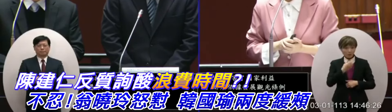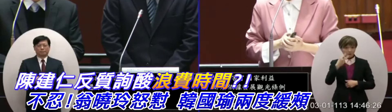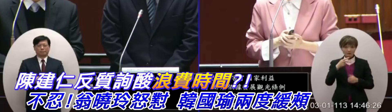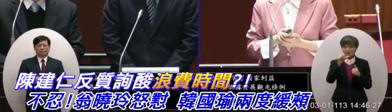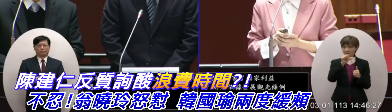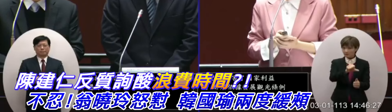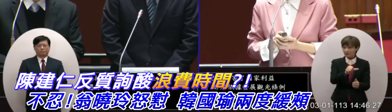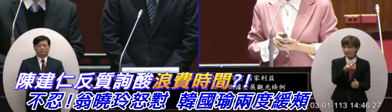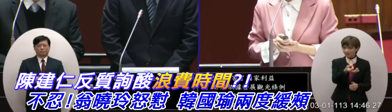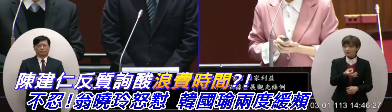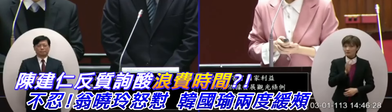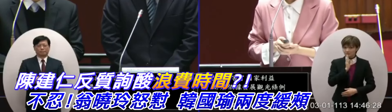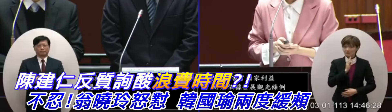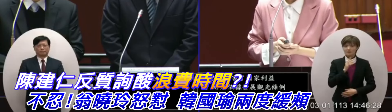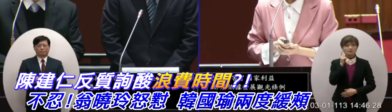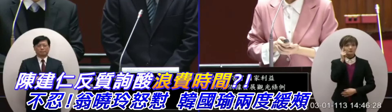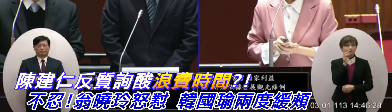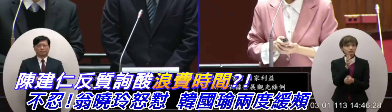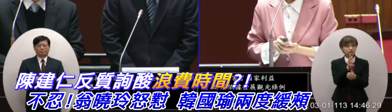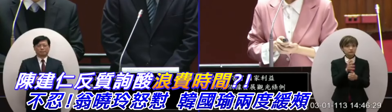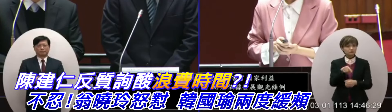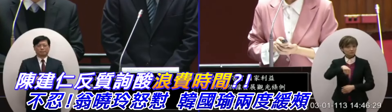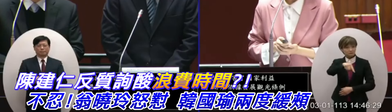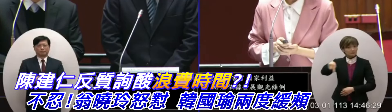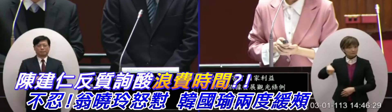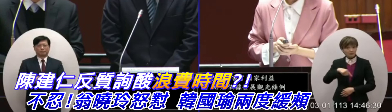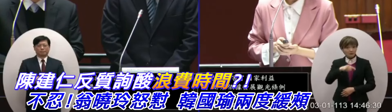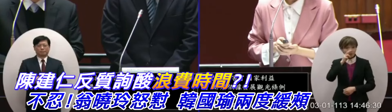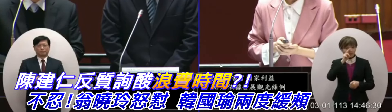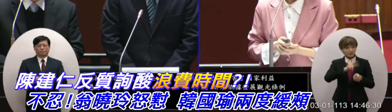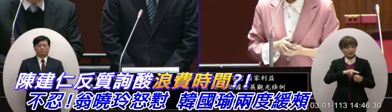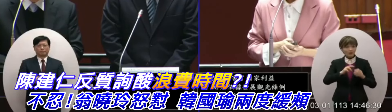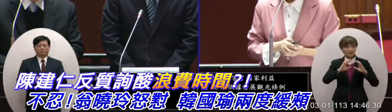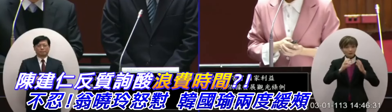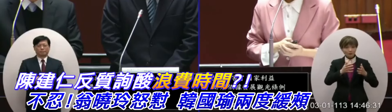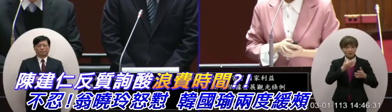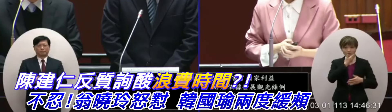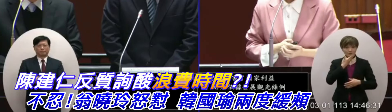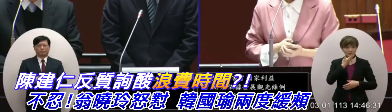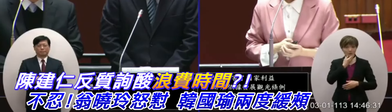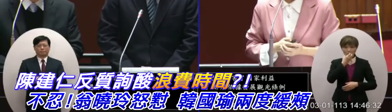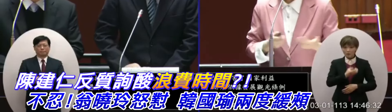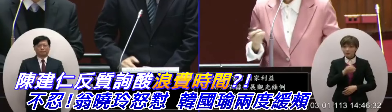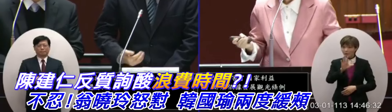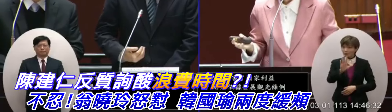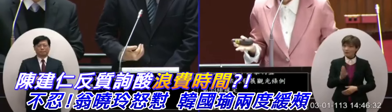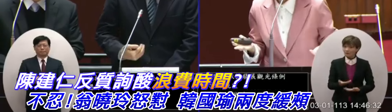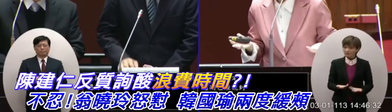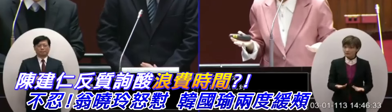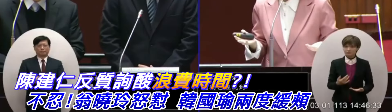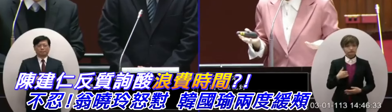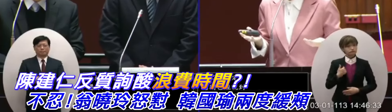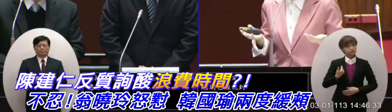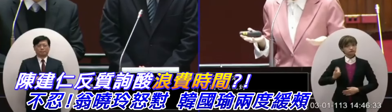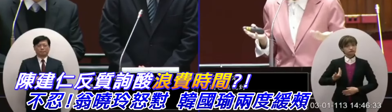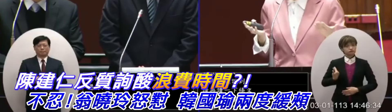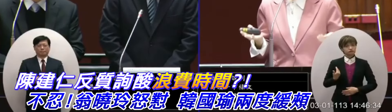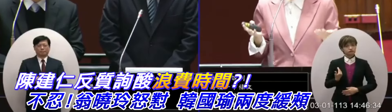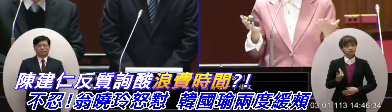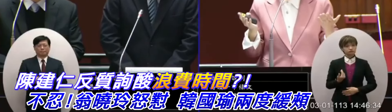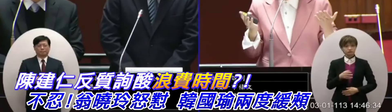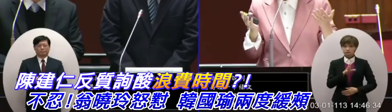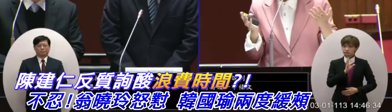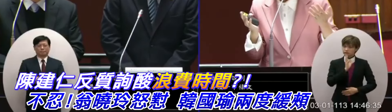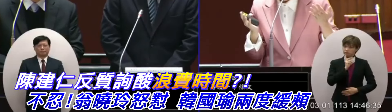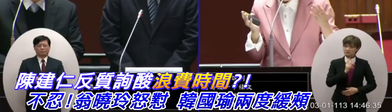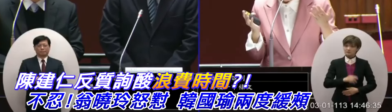问他们有损害国家利益吗？我不知道什么时候我们的观管发